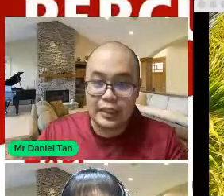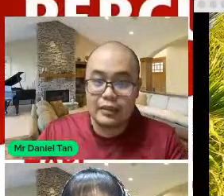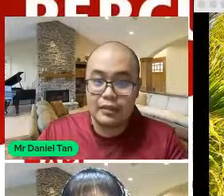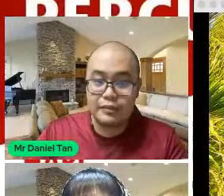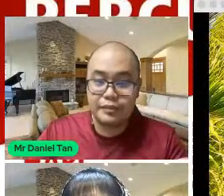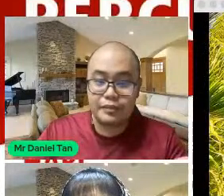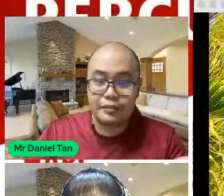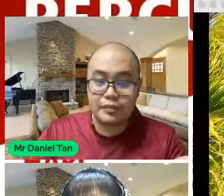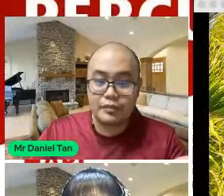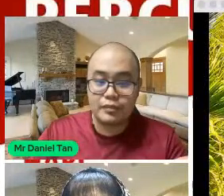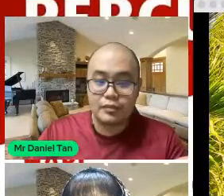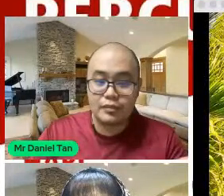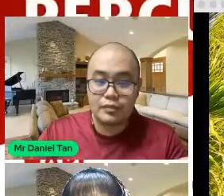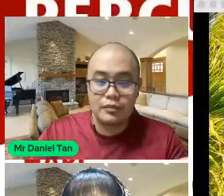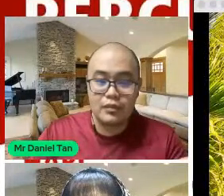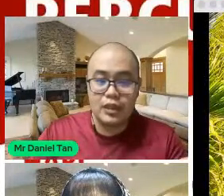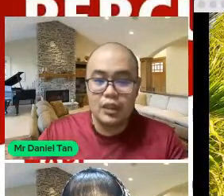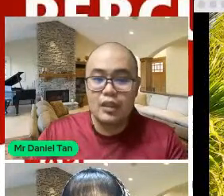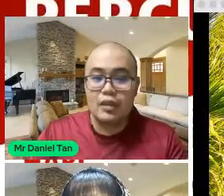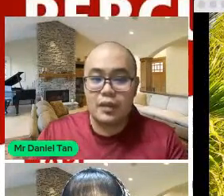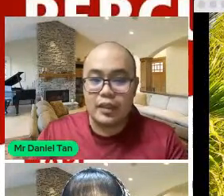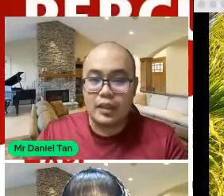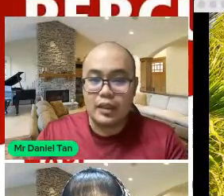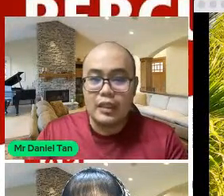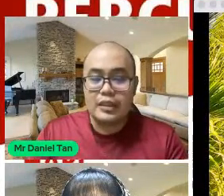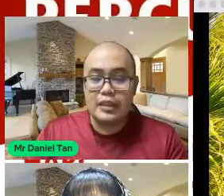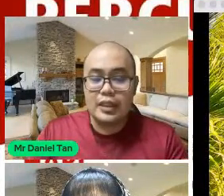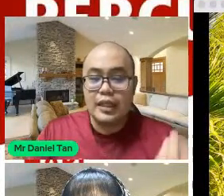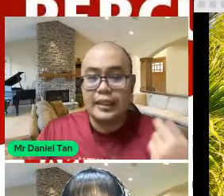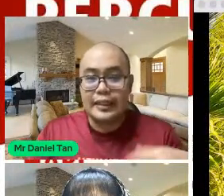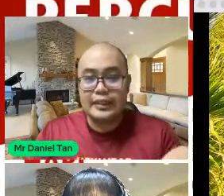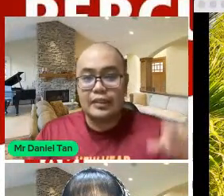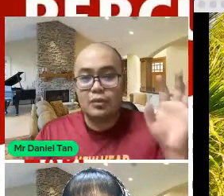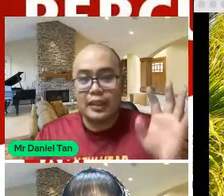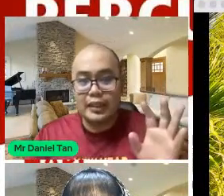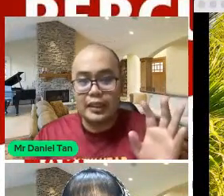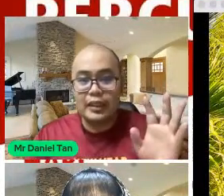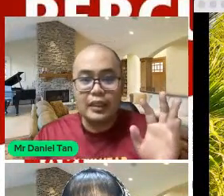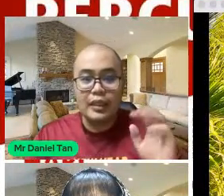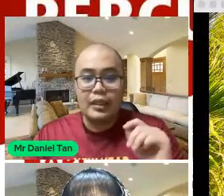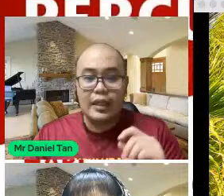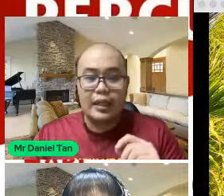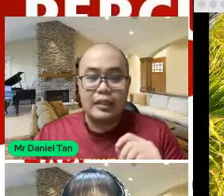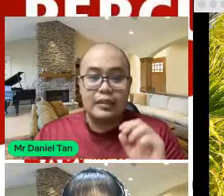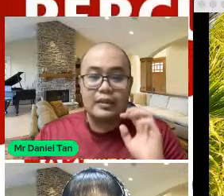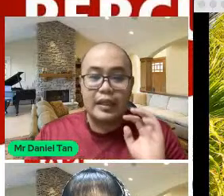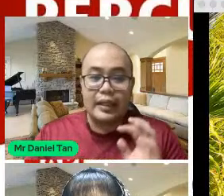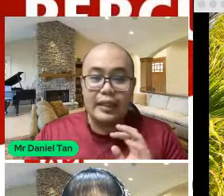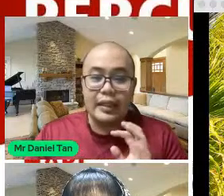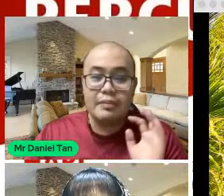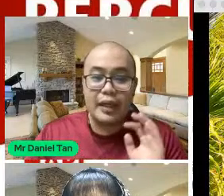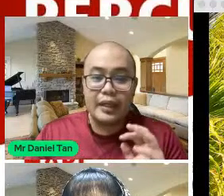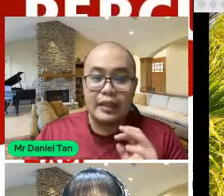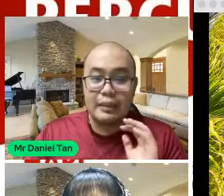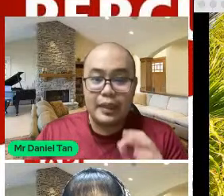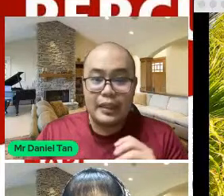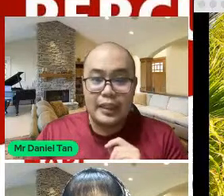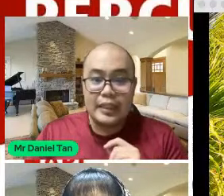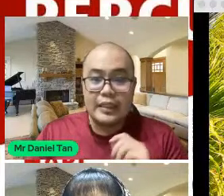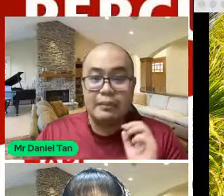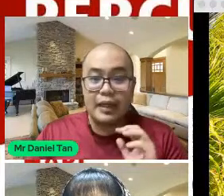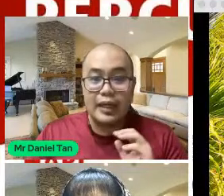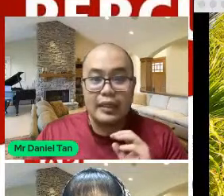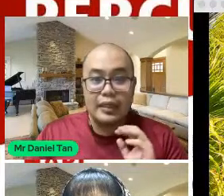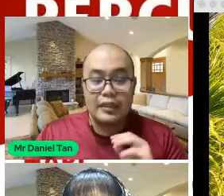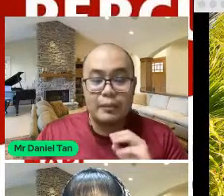gadingnya Hai Oke jadi gajah satu lagi yang tidak ingin mayat